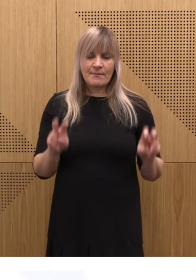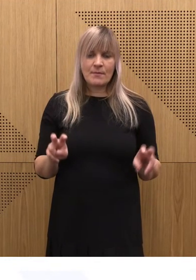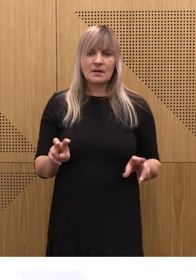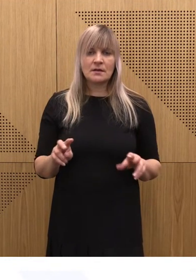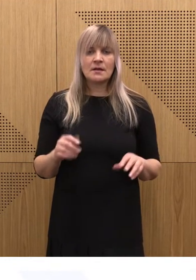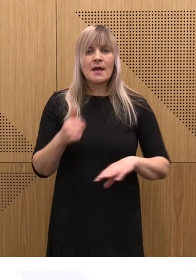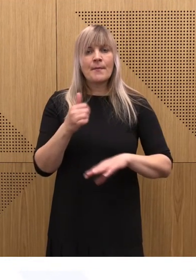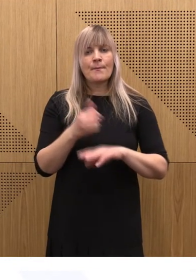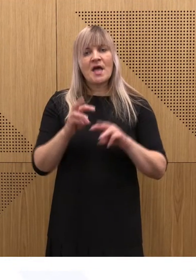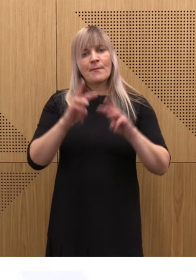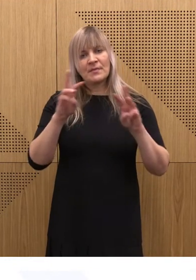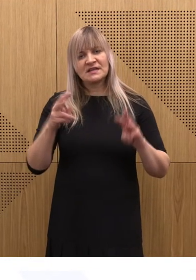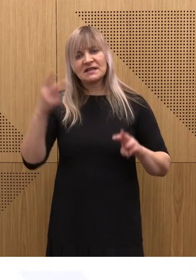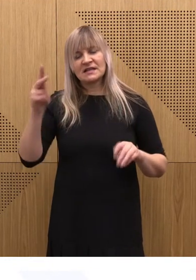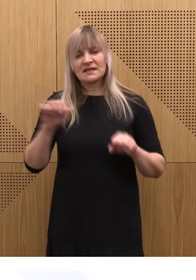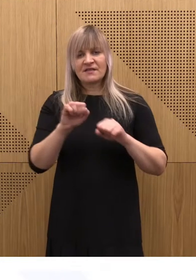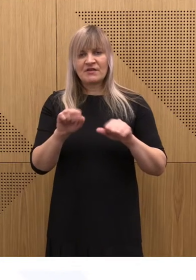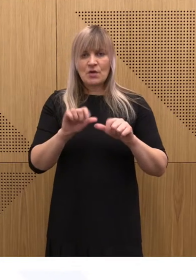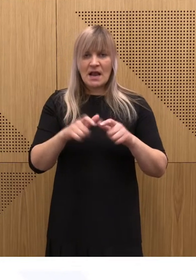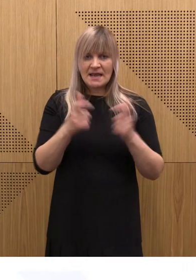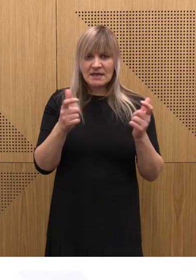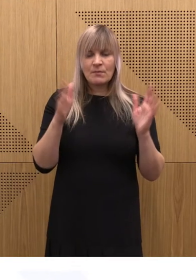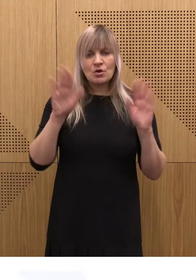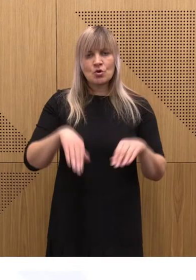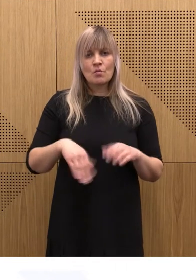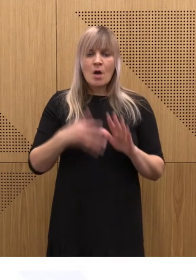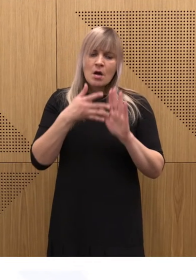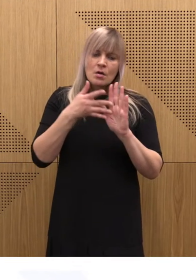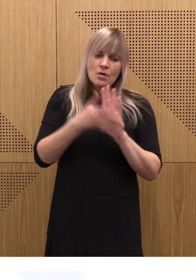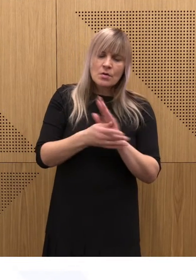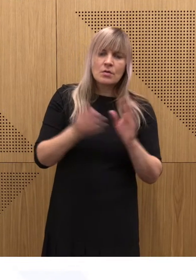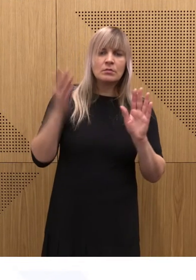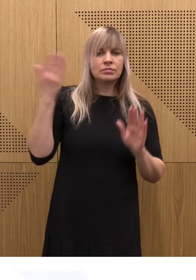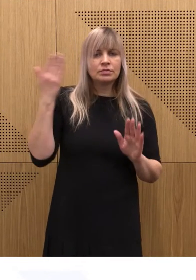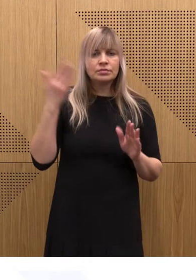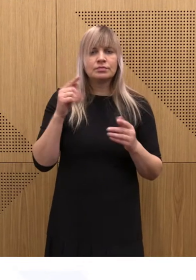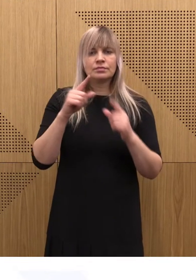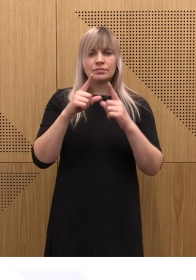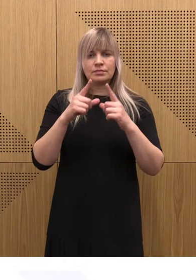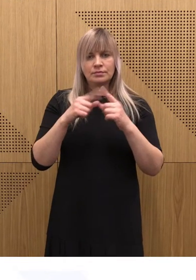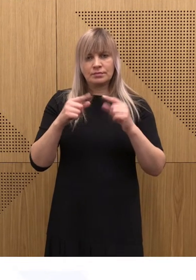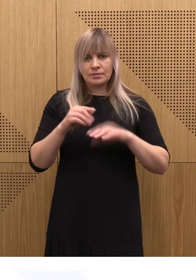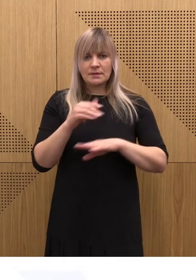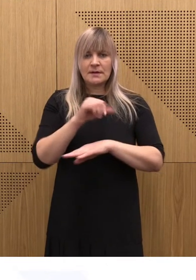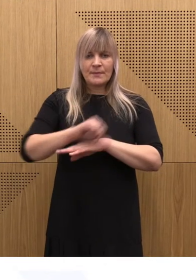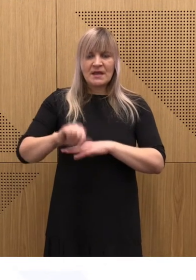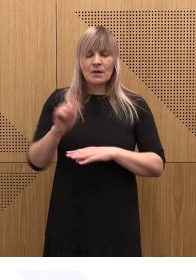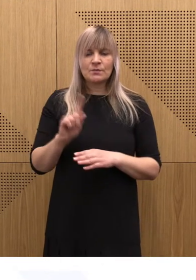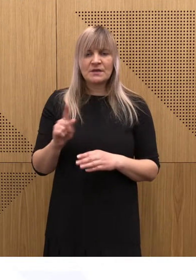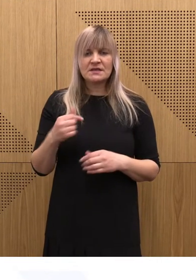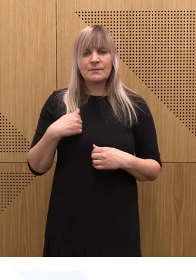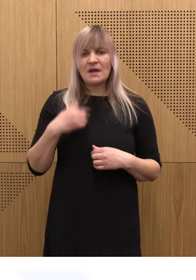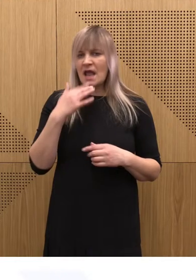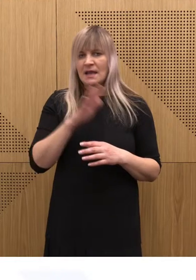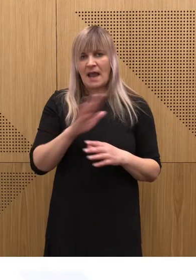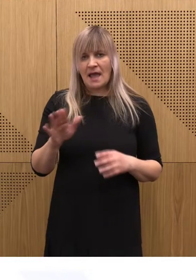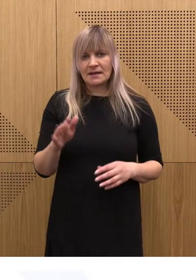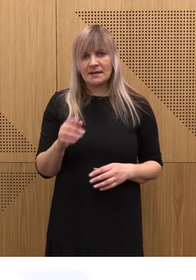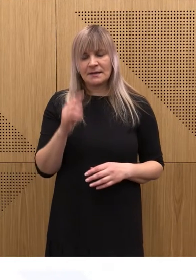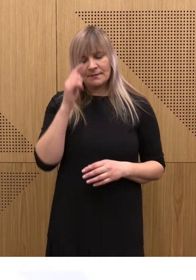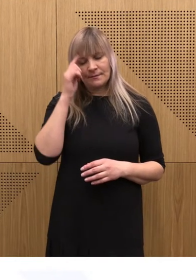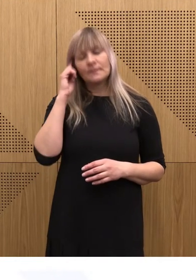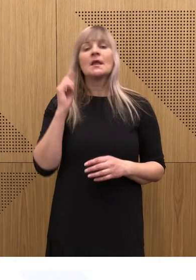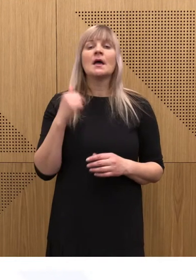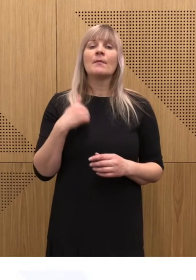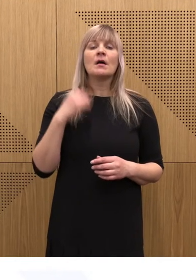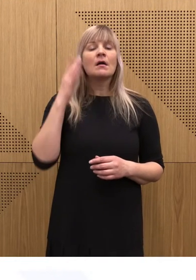Kuna peaminister ja teised valitsusliikud andsid põhjalik ülevaate juba kehtestatud piirangutest, siis ma nendest ei hakka ühekaupa rääkima. Ma võtsin omalt